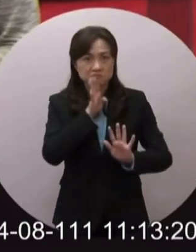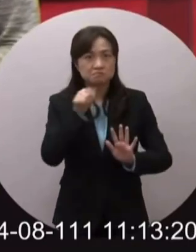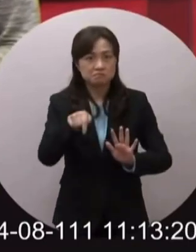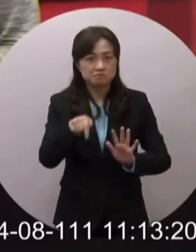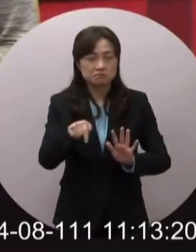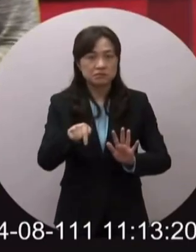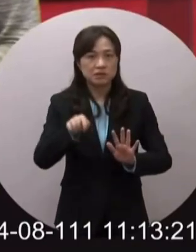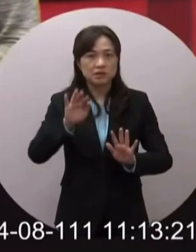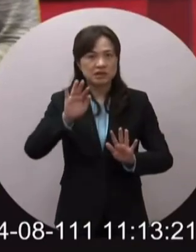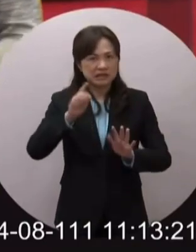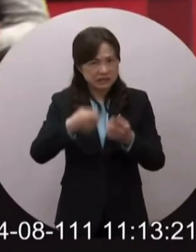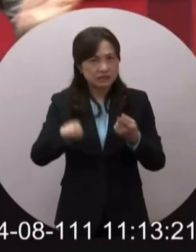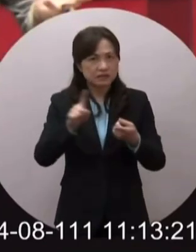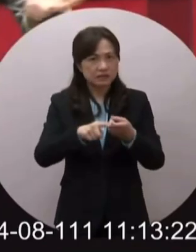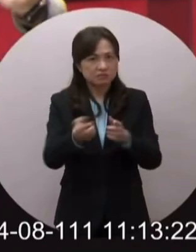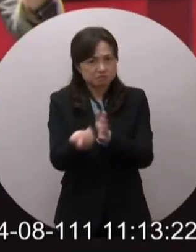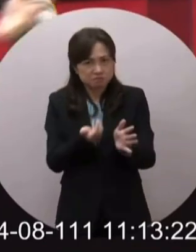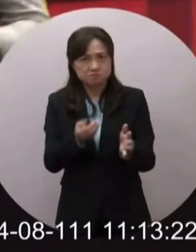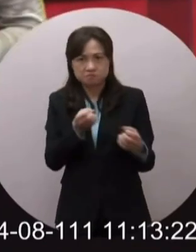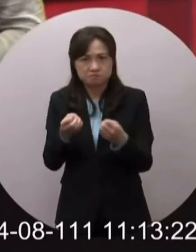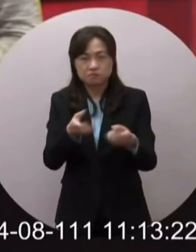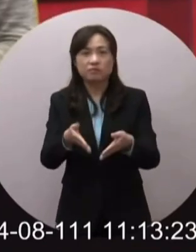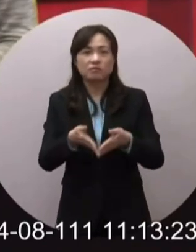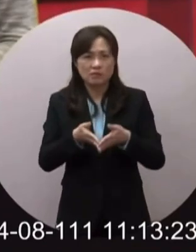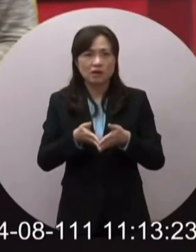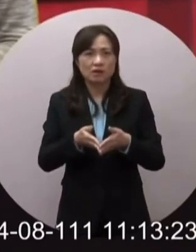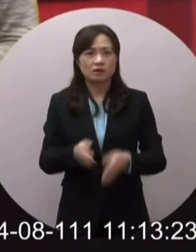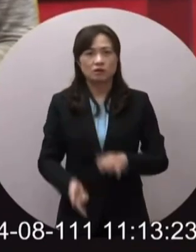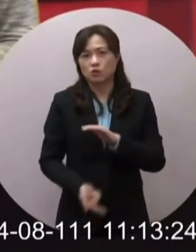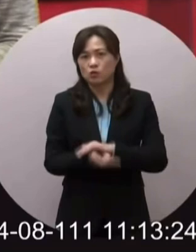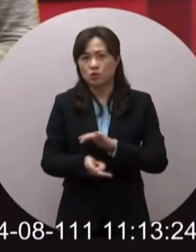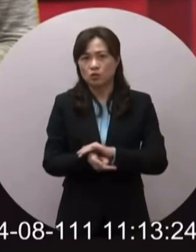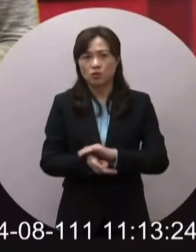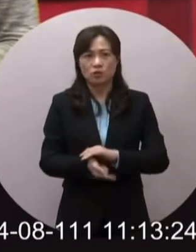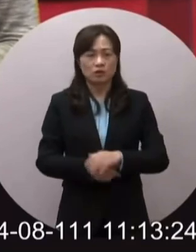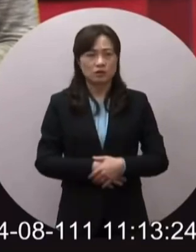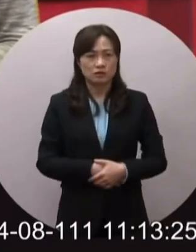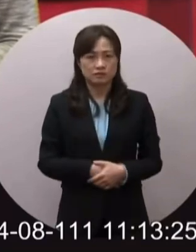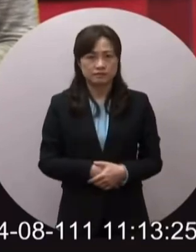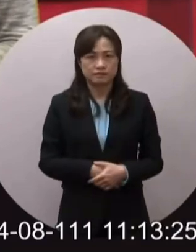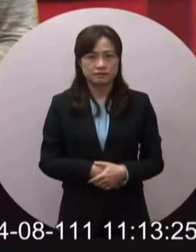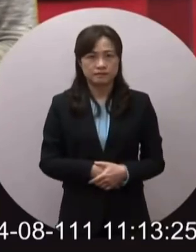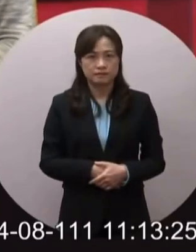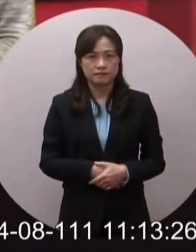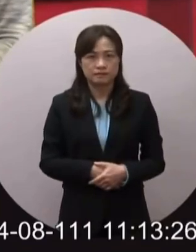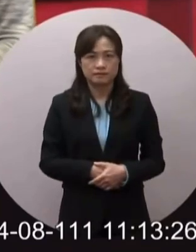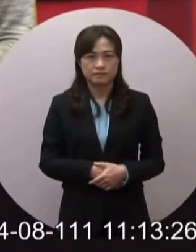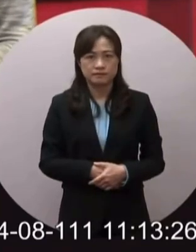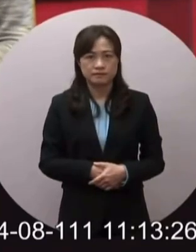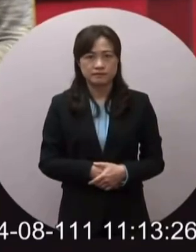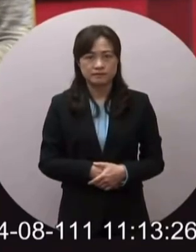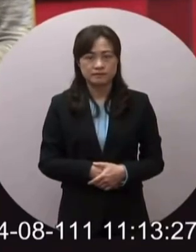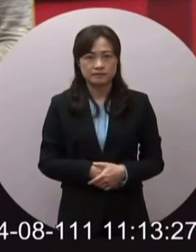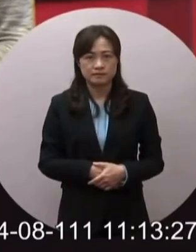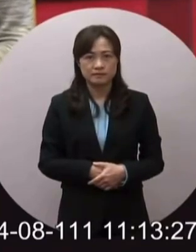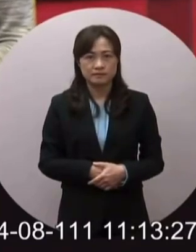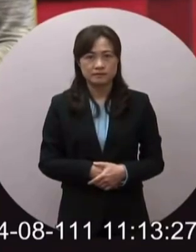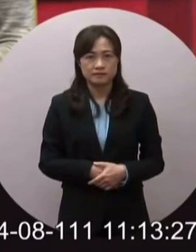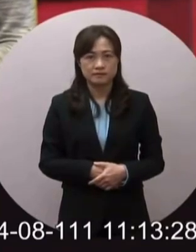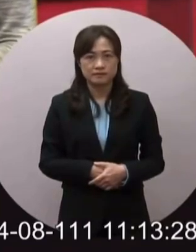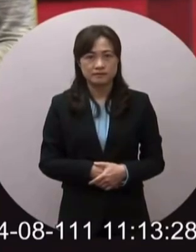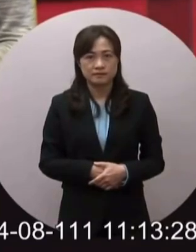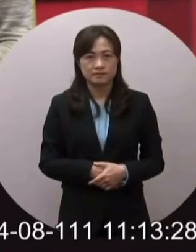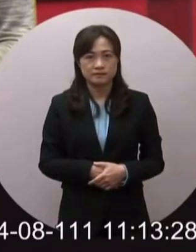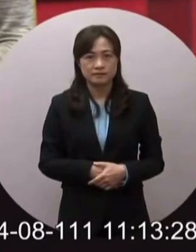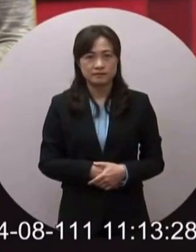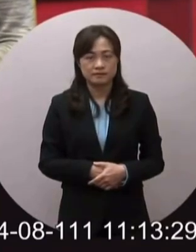能要来讨论了。我相信那就赶快讨论 不是讨论，天天有时候一天来盘好几次，像